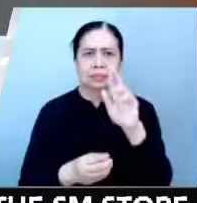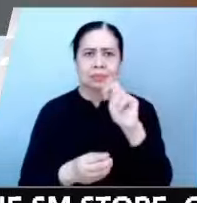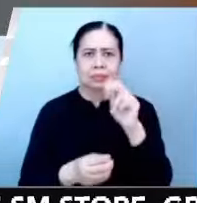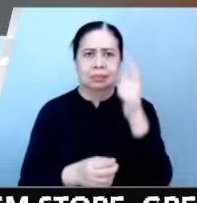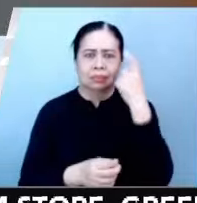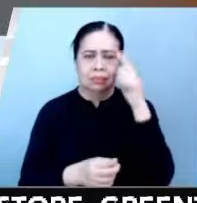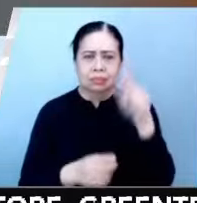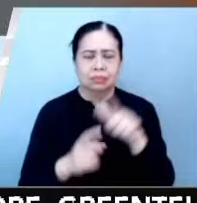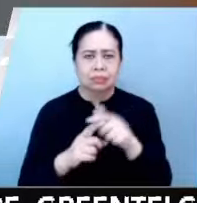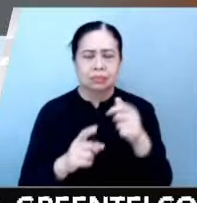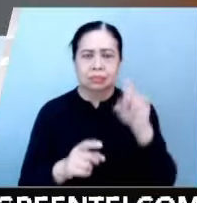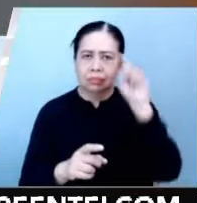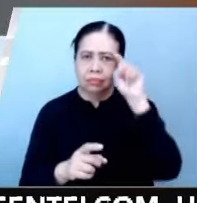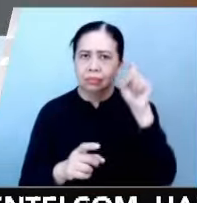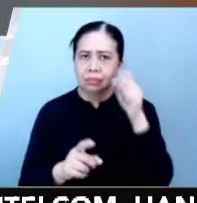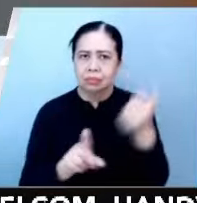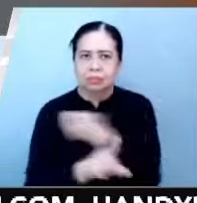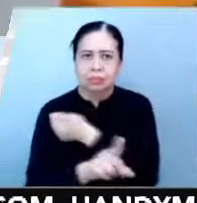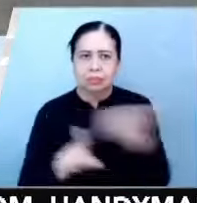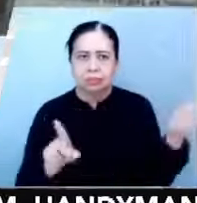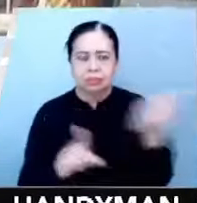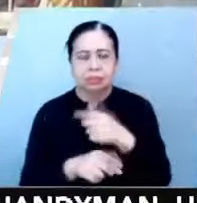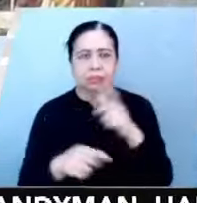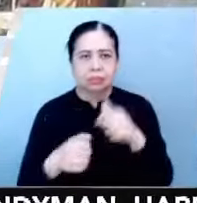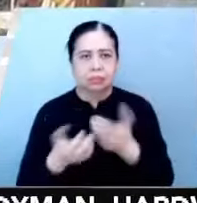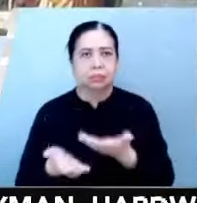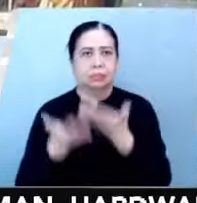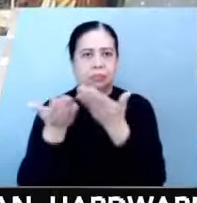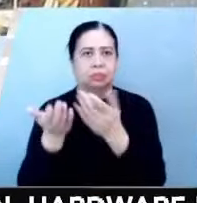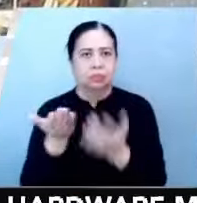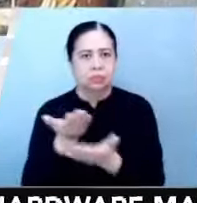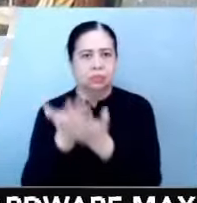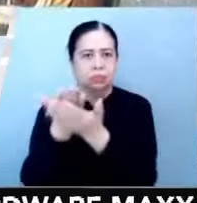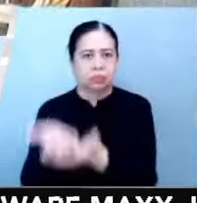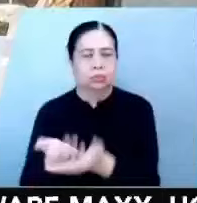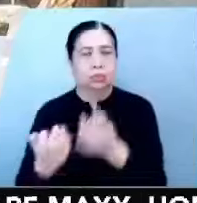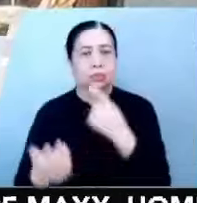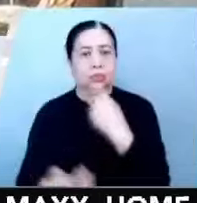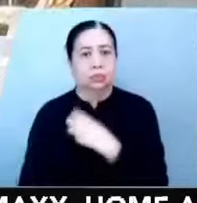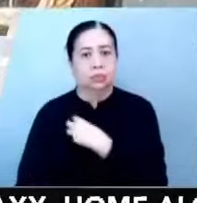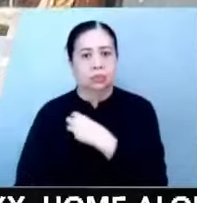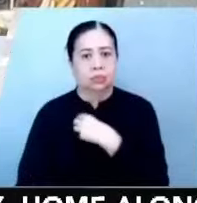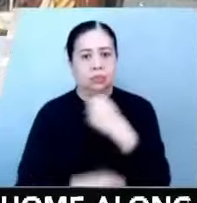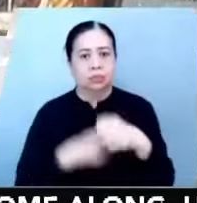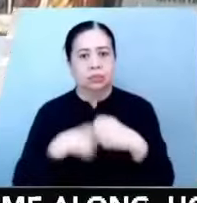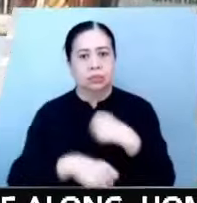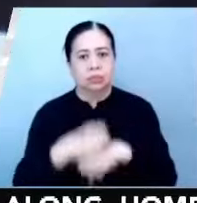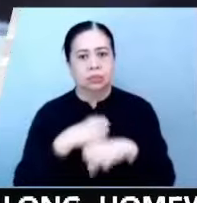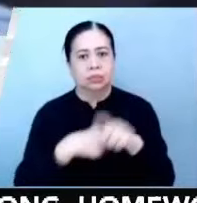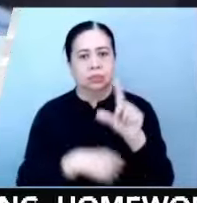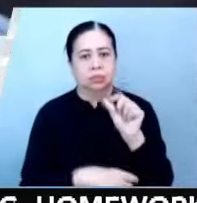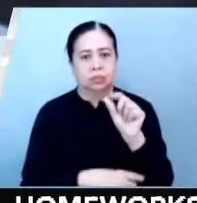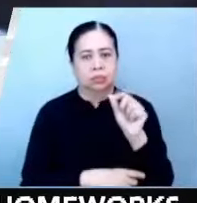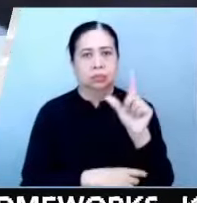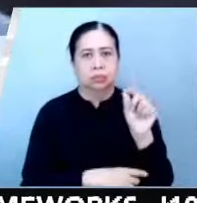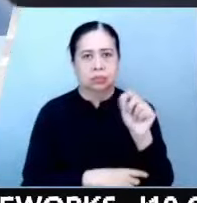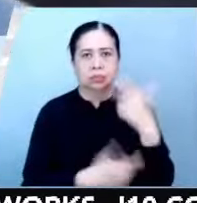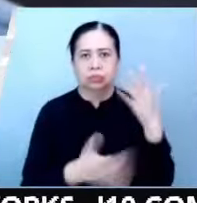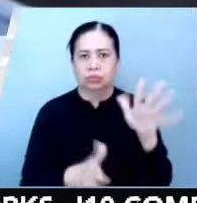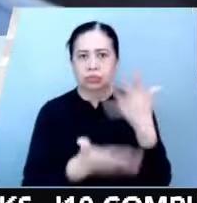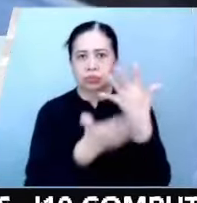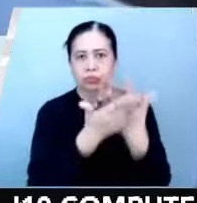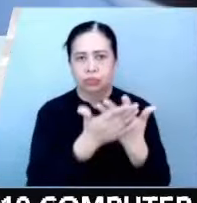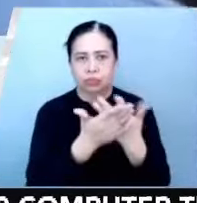assault. Isinilbi rin ito sa kanya ng mga otoridad. Ayon sa pulisya, taong 2020 nang unang makulong ang lalaki dahil sa